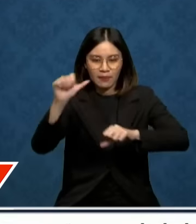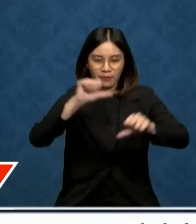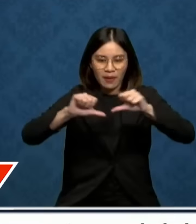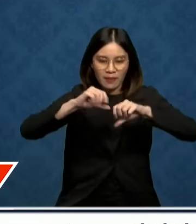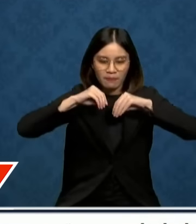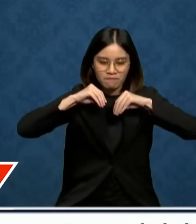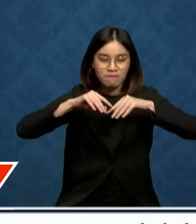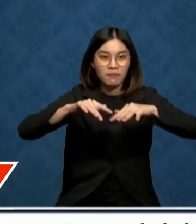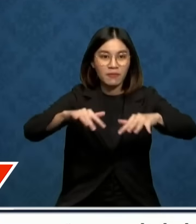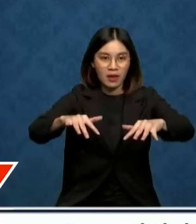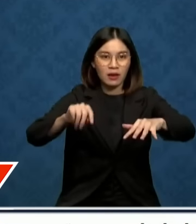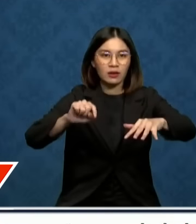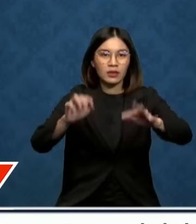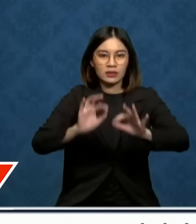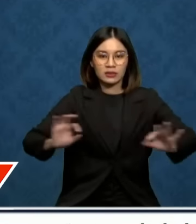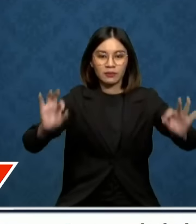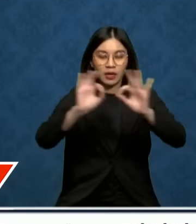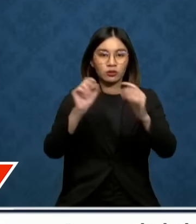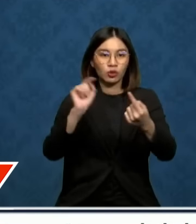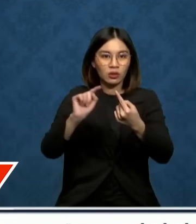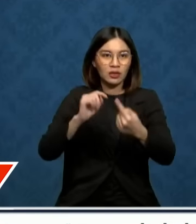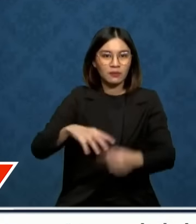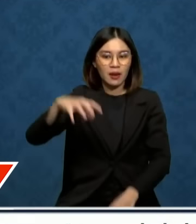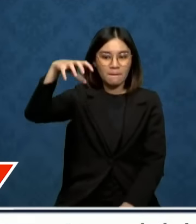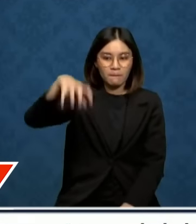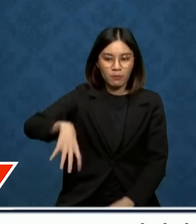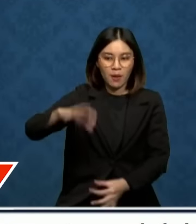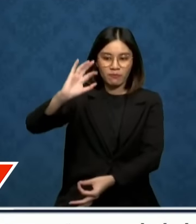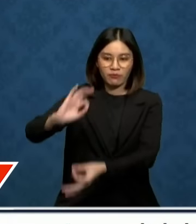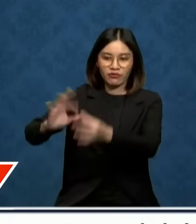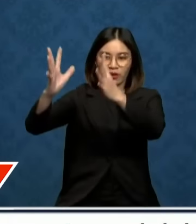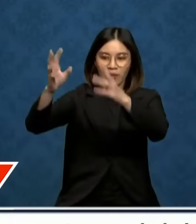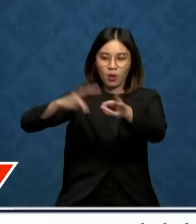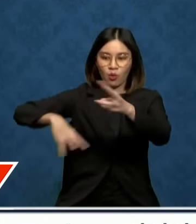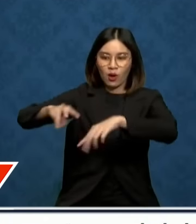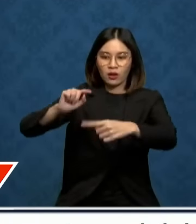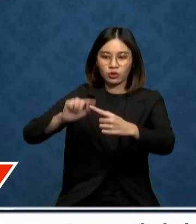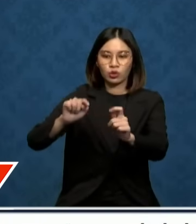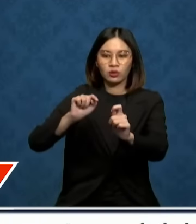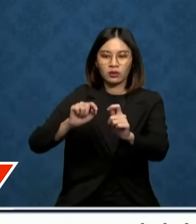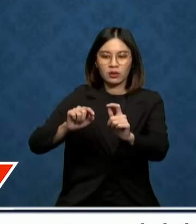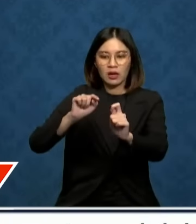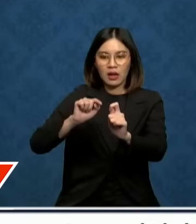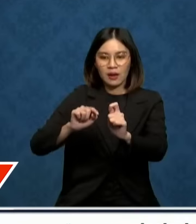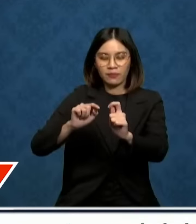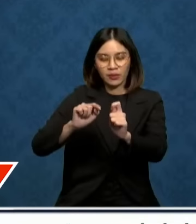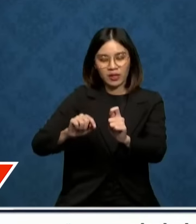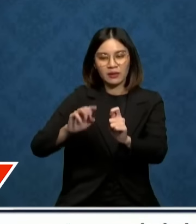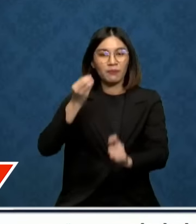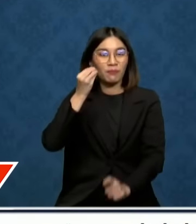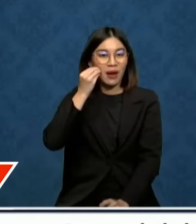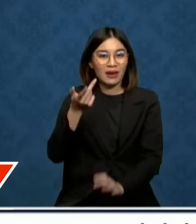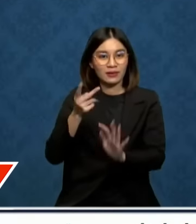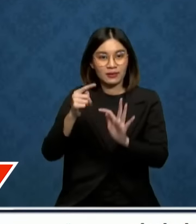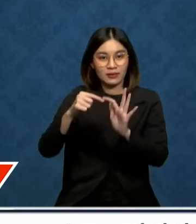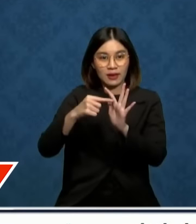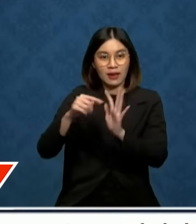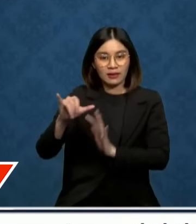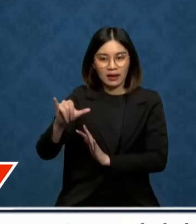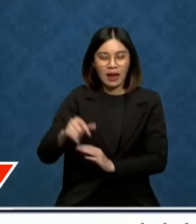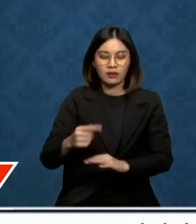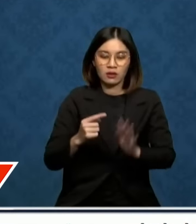ลในพื้นที่โดยเฉพาะพื้นที่ที่มีอาคารที่ไฟไหม้และเปิดโล่งอยู่ที่บ้านหนองพวาตำบลบางบุตรอำเภอบ้านค่ายเพิ่งไหม้แห่งนี้เกิดขึ้น